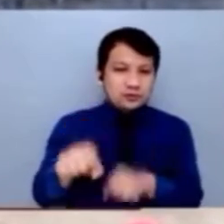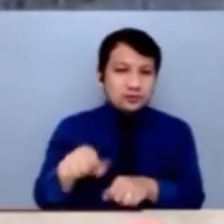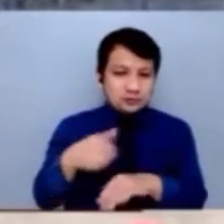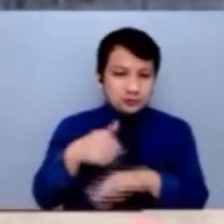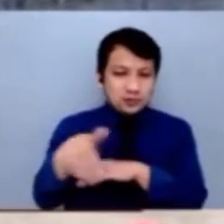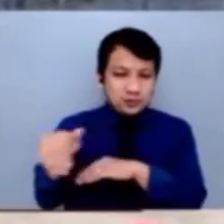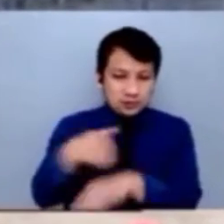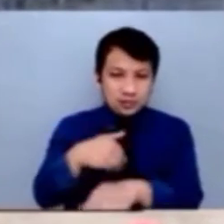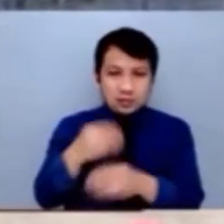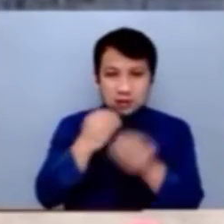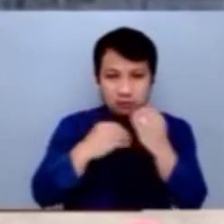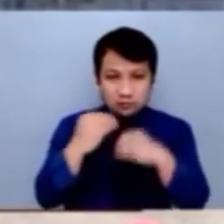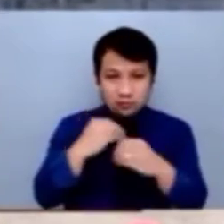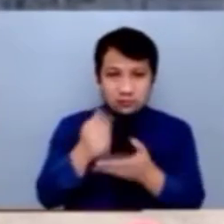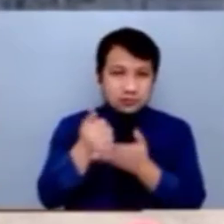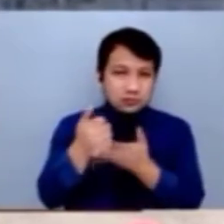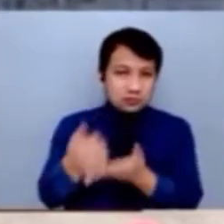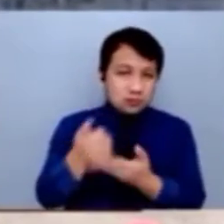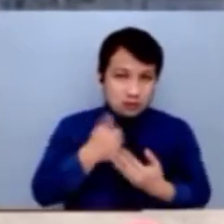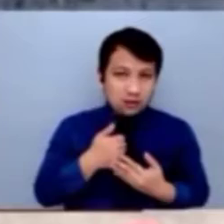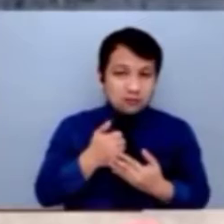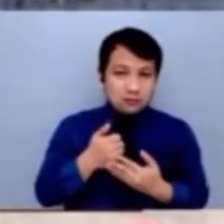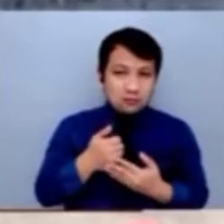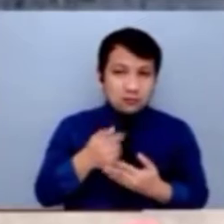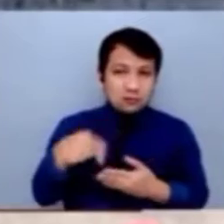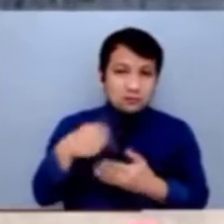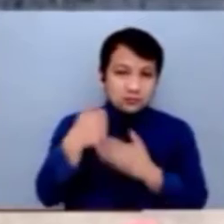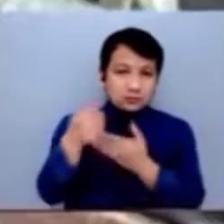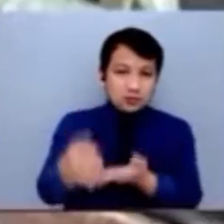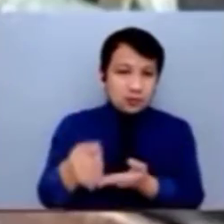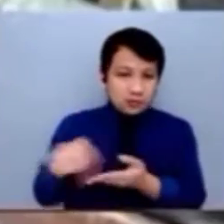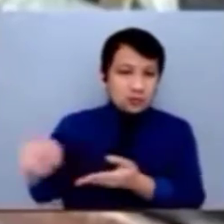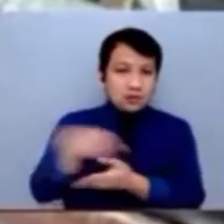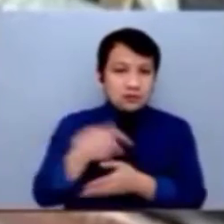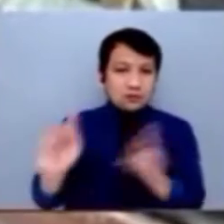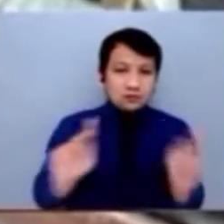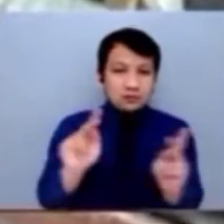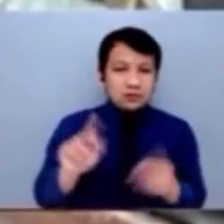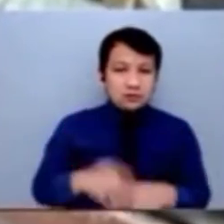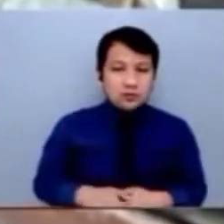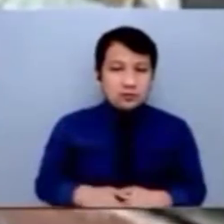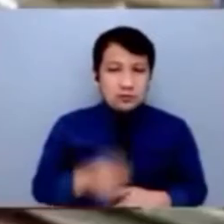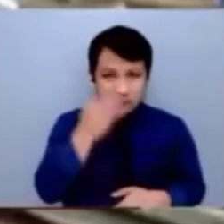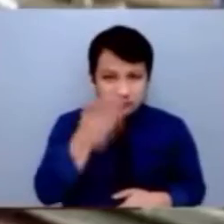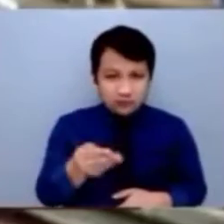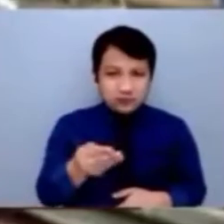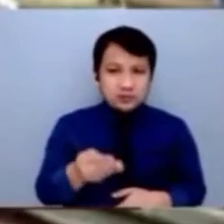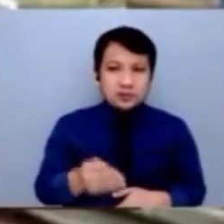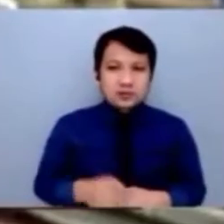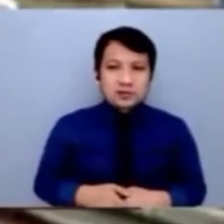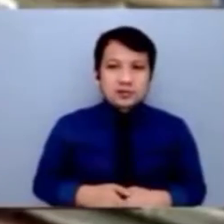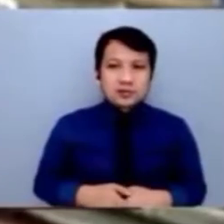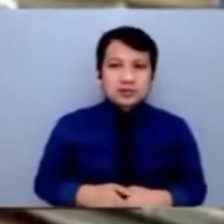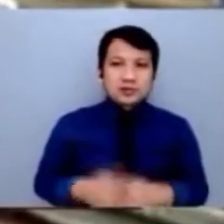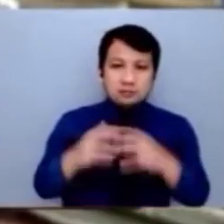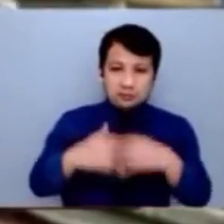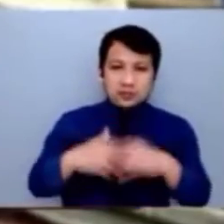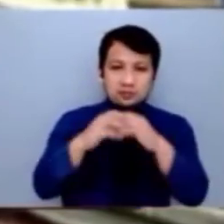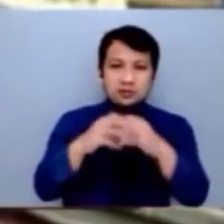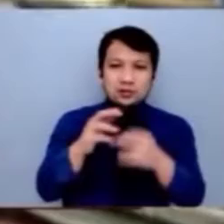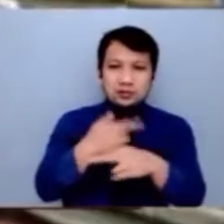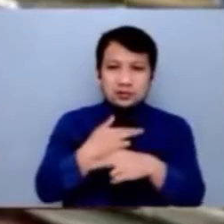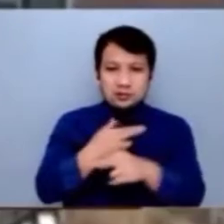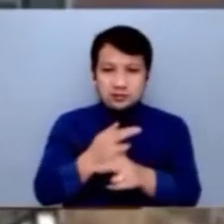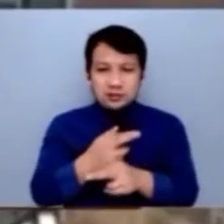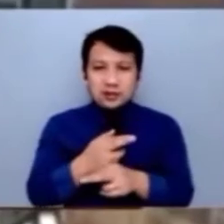packs to help our people. May kunting tulong na ma-rebuild nila yung bahay nila. We give them cash